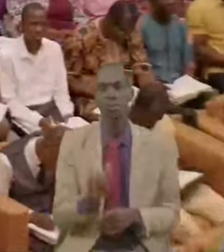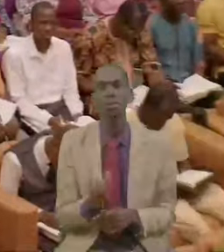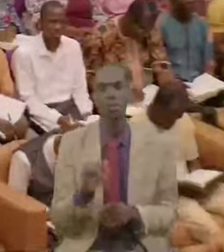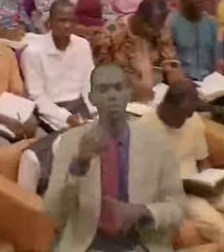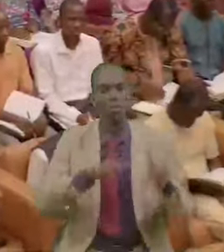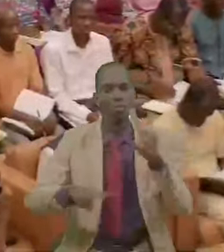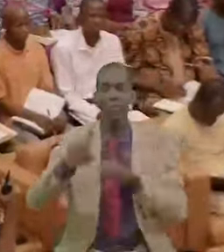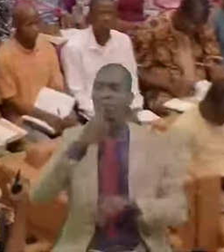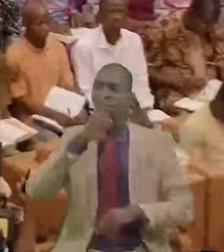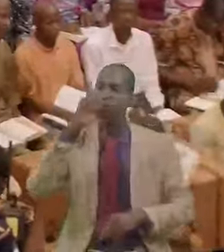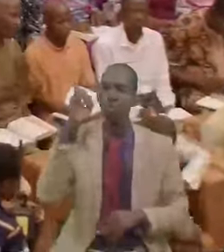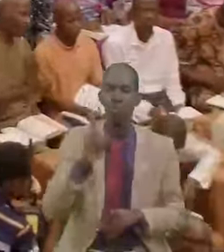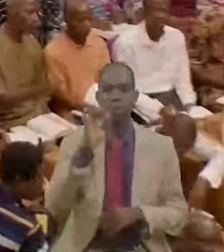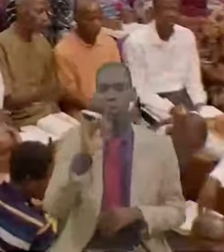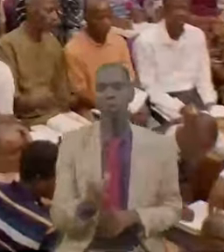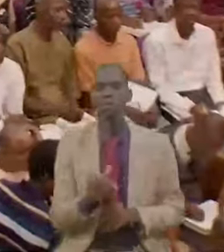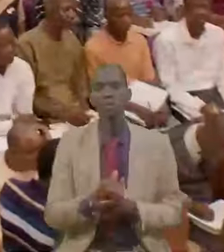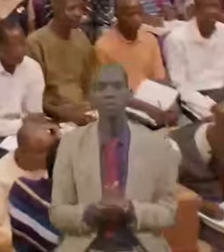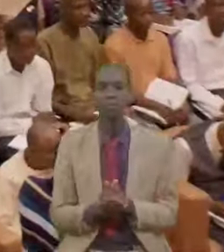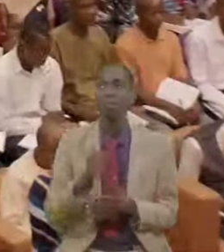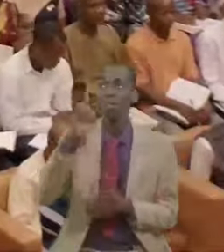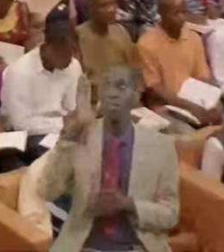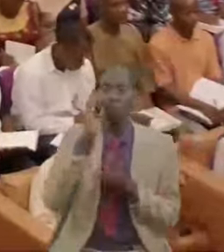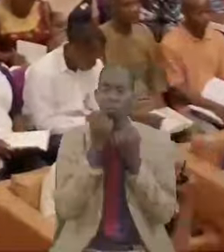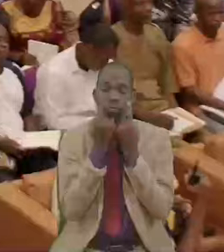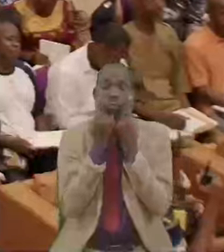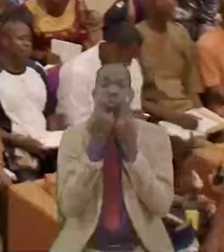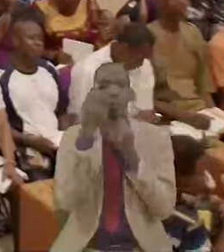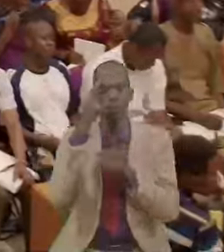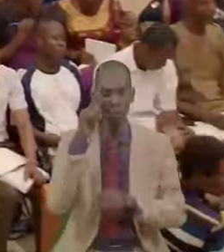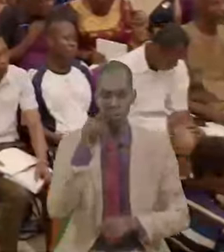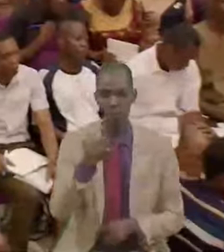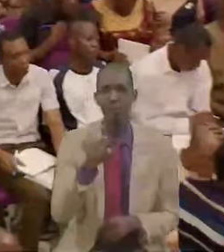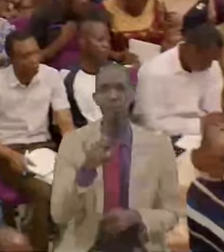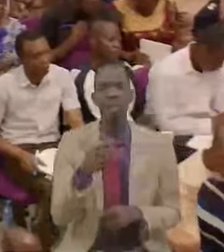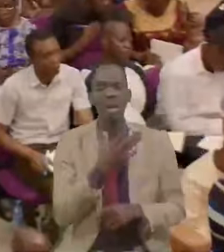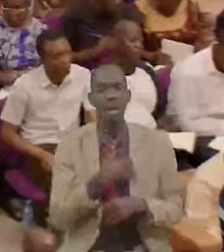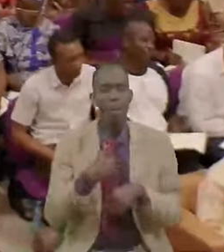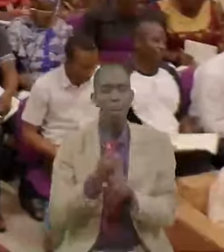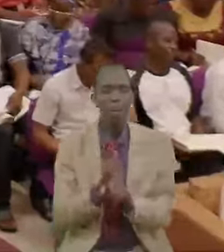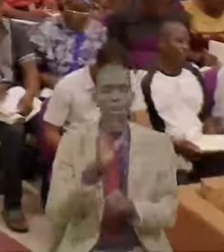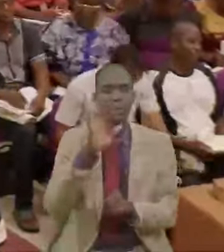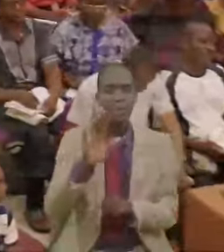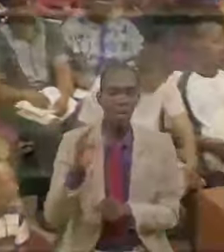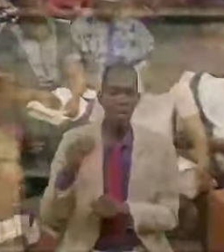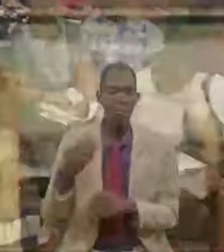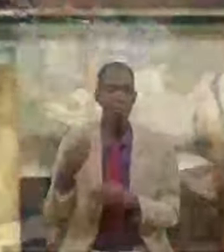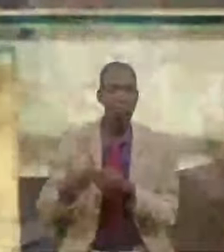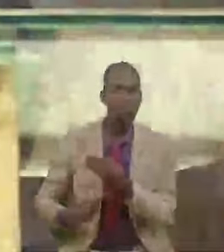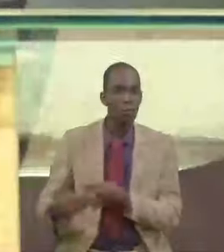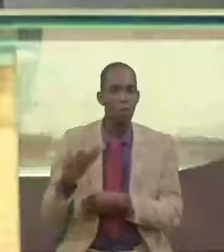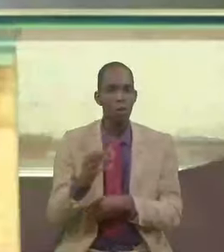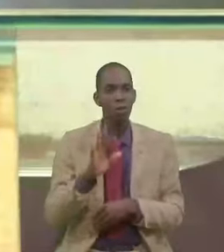Quelqu'un crie certainement, alors il veillera sur toi. Il rendra le bonheur à